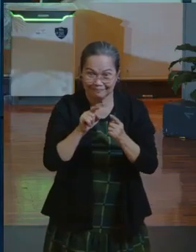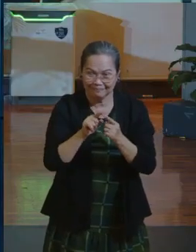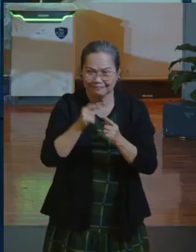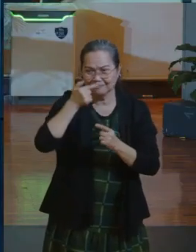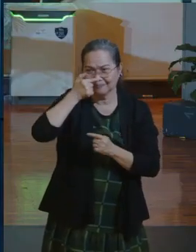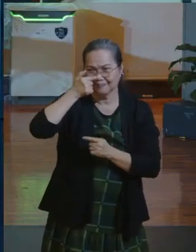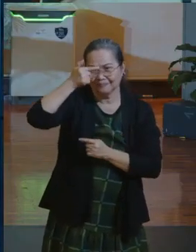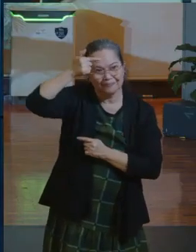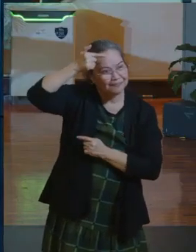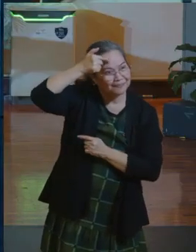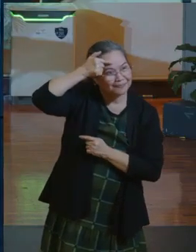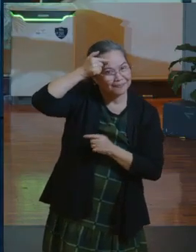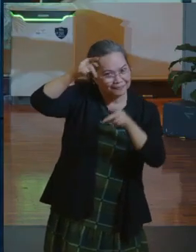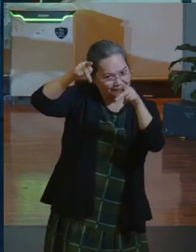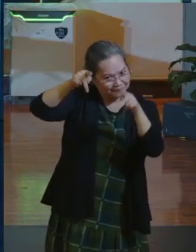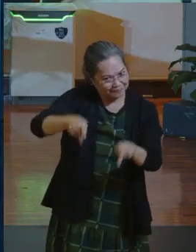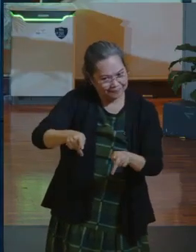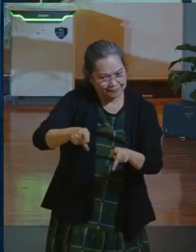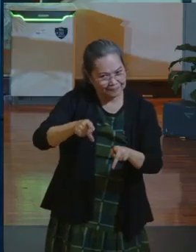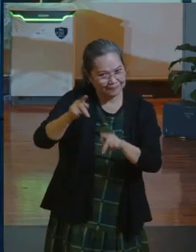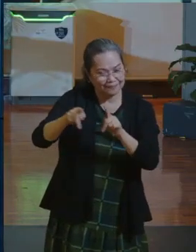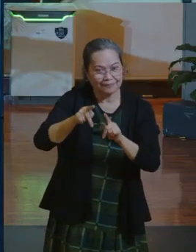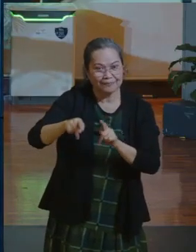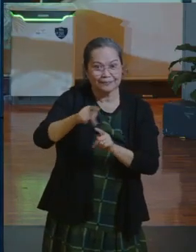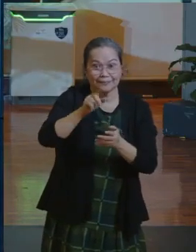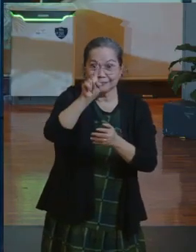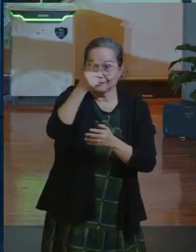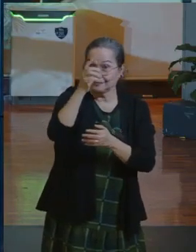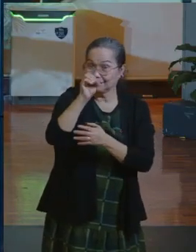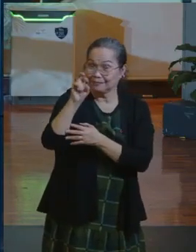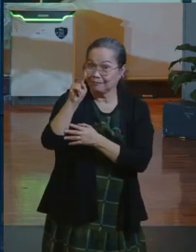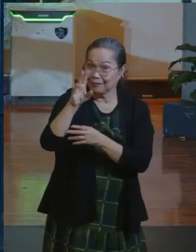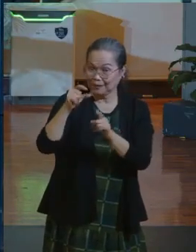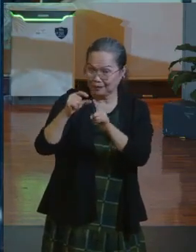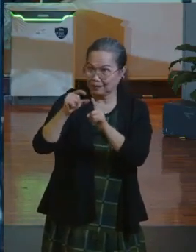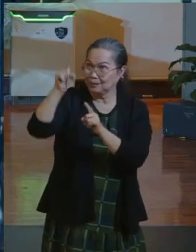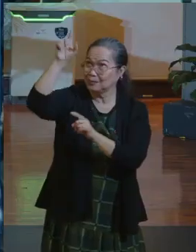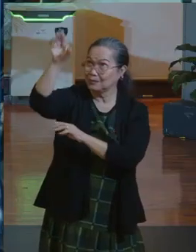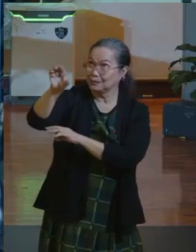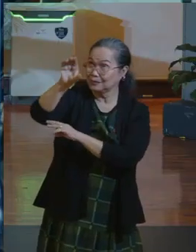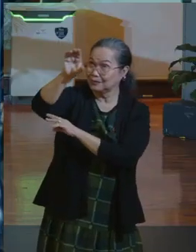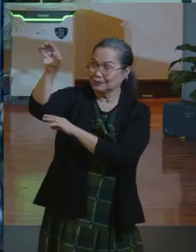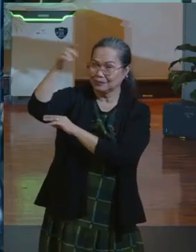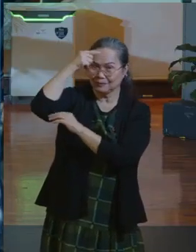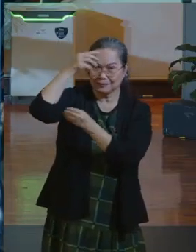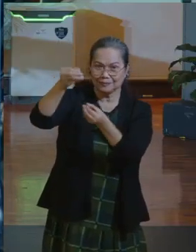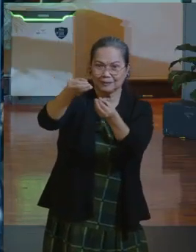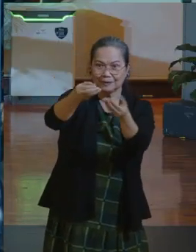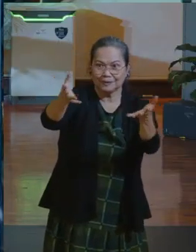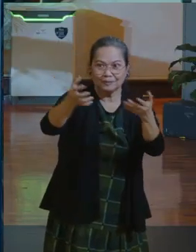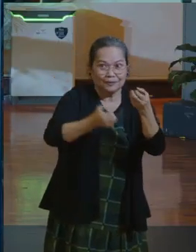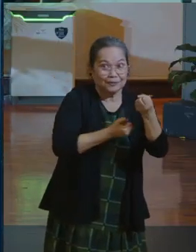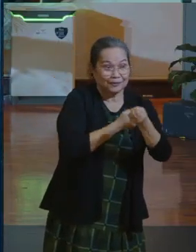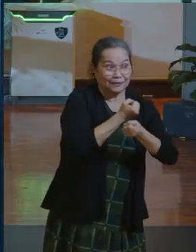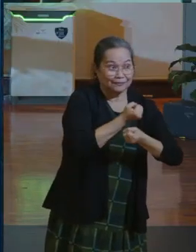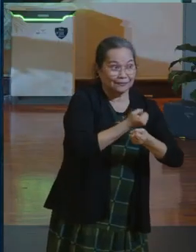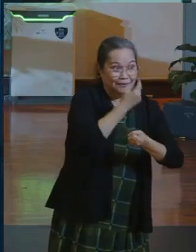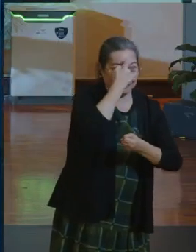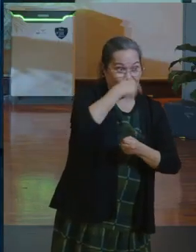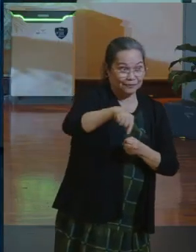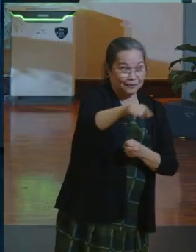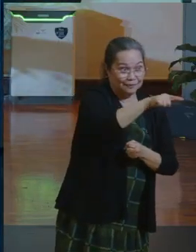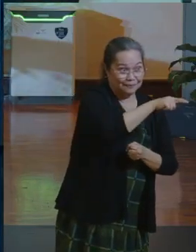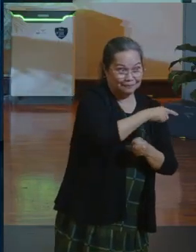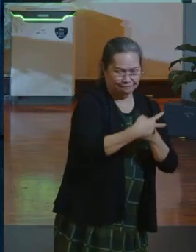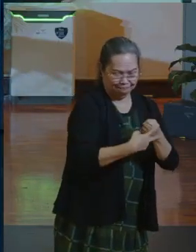Greeks. So 1 Corinthians 1:18, for the word of the cross is folly to those who are perishing, but to us who are